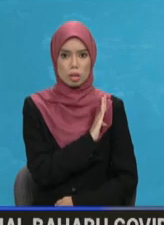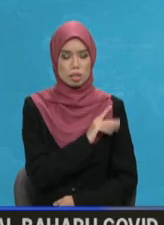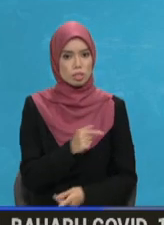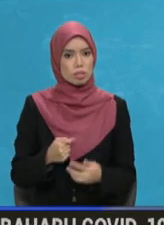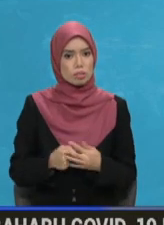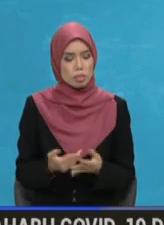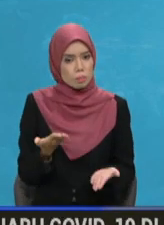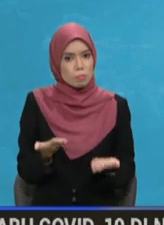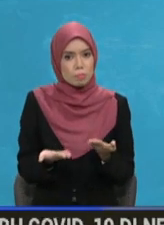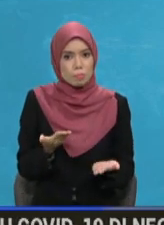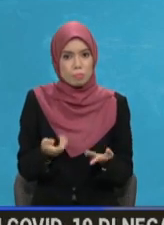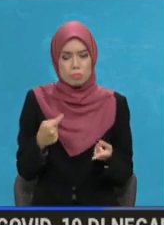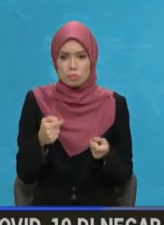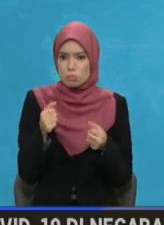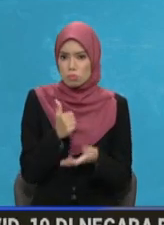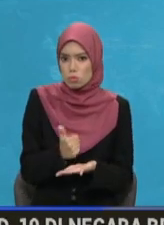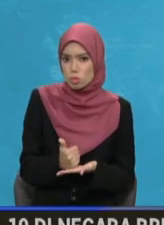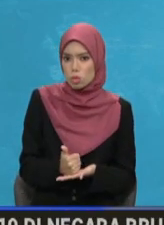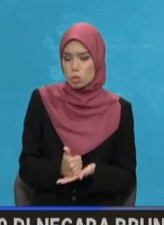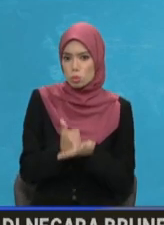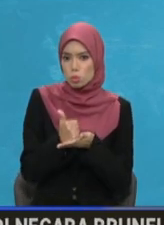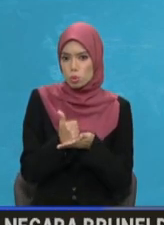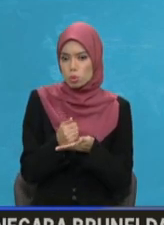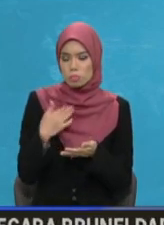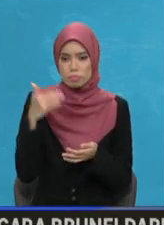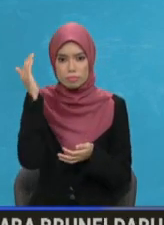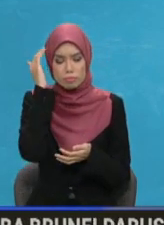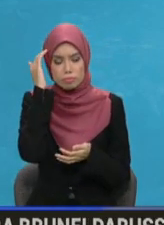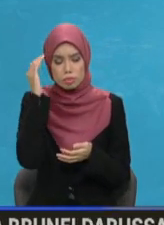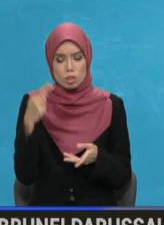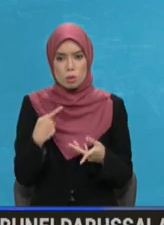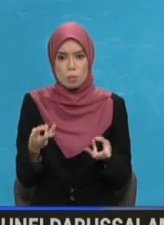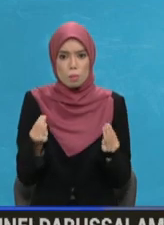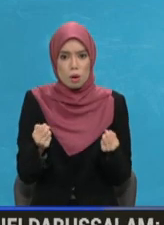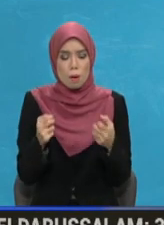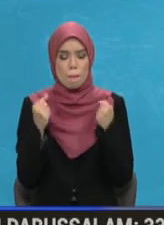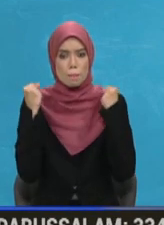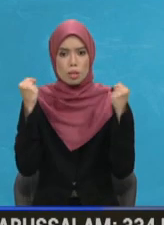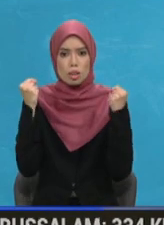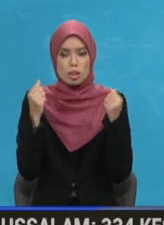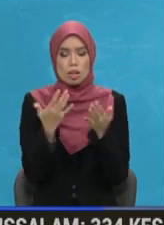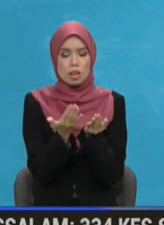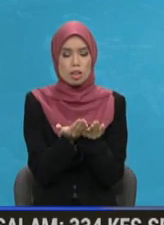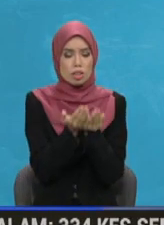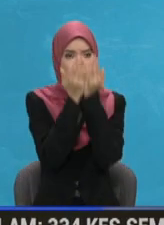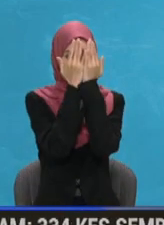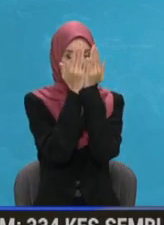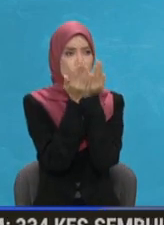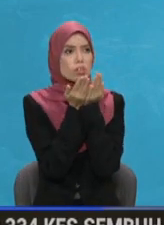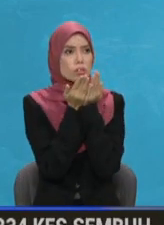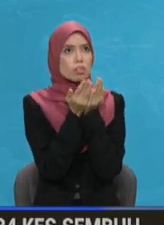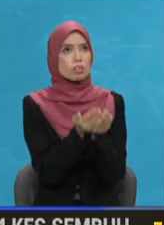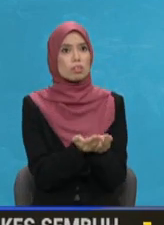beliau boleh menjadi iktibar kepada kita semua untuk tabah berikhtiar bertawakal dan berdoa dalam